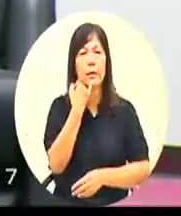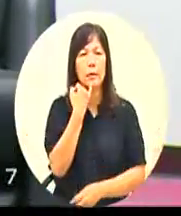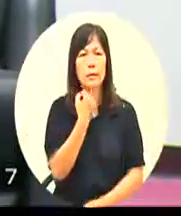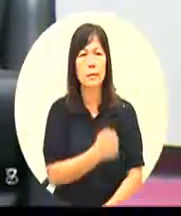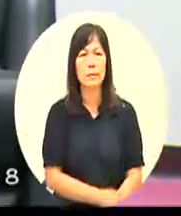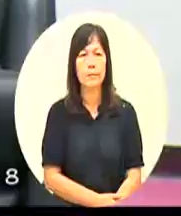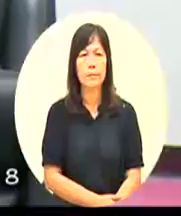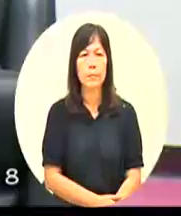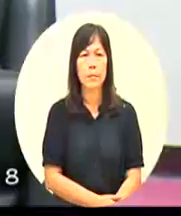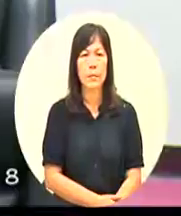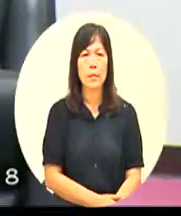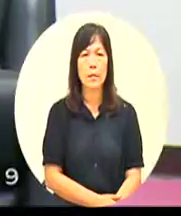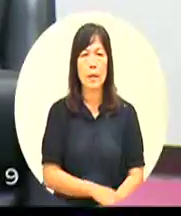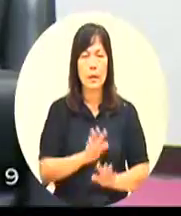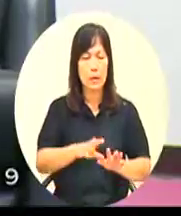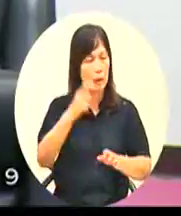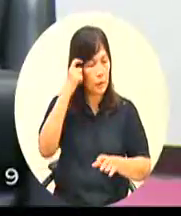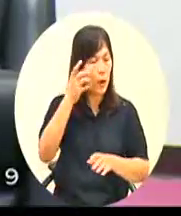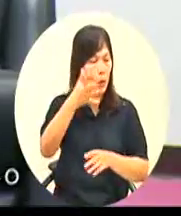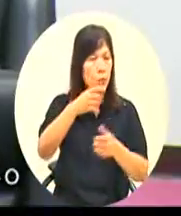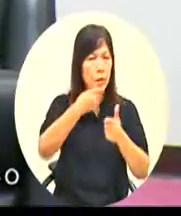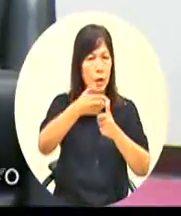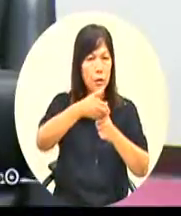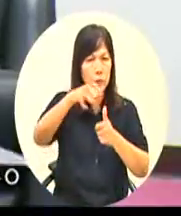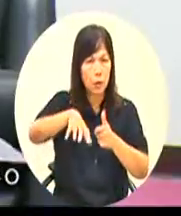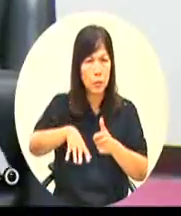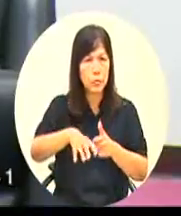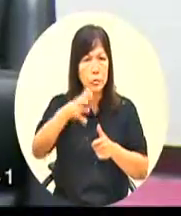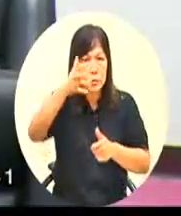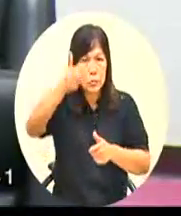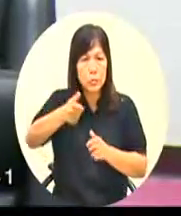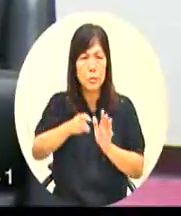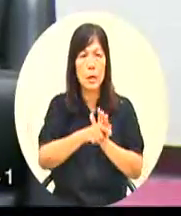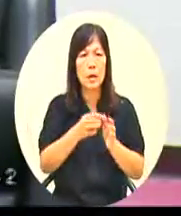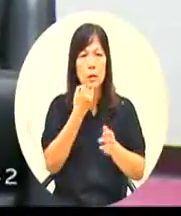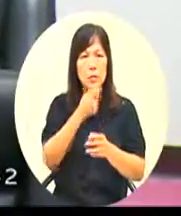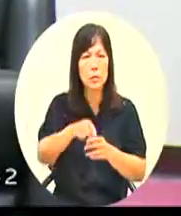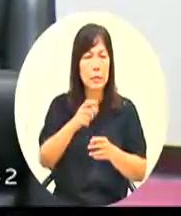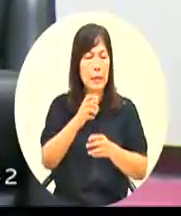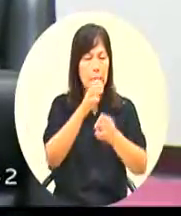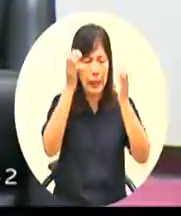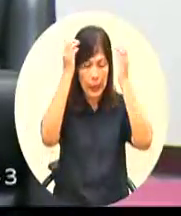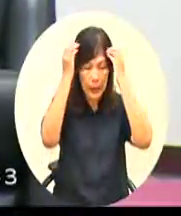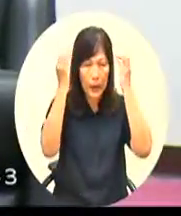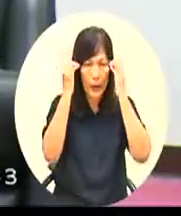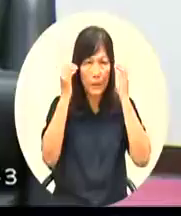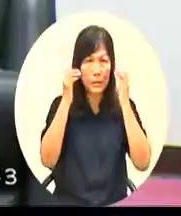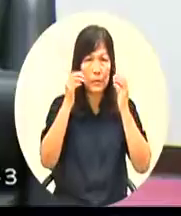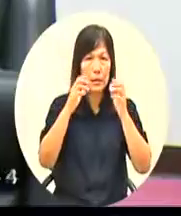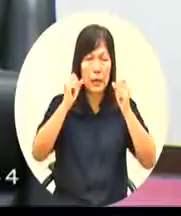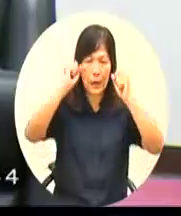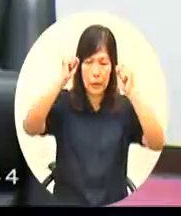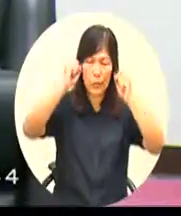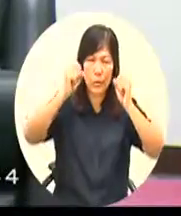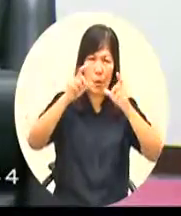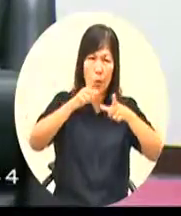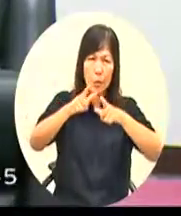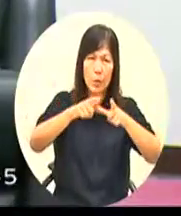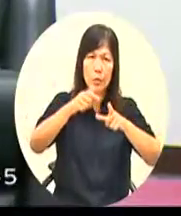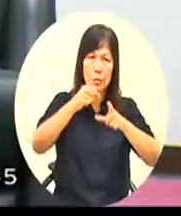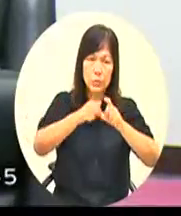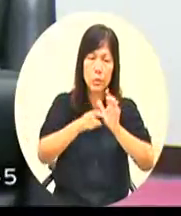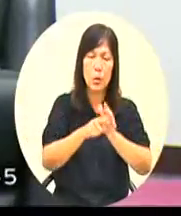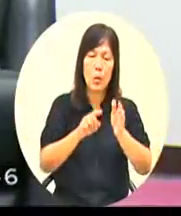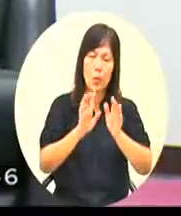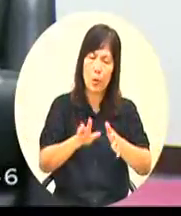这边我要请教我们的教育局长，局长哈，在这样的一个我们高楠梓区的这个运动园区哈，本席也一直在